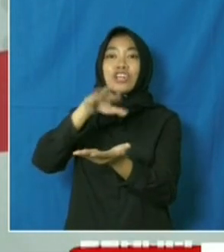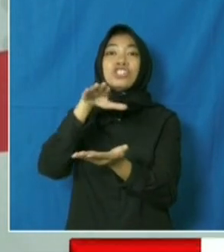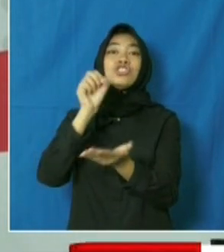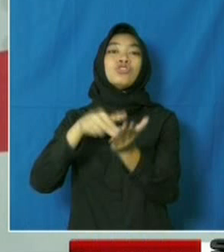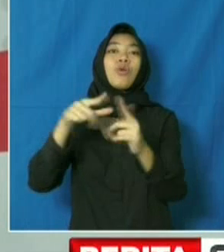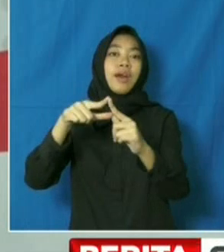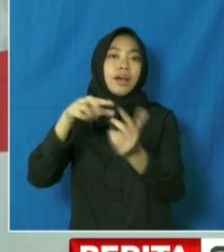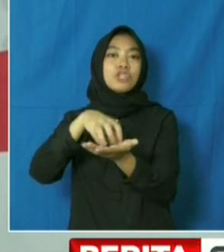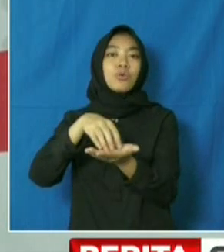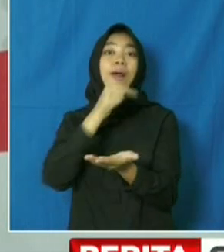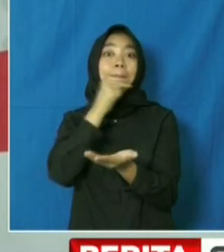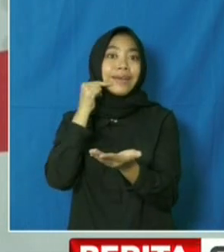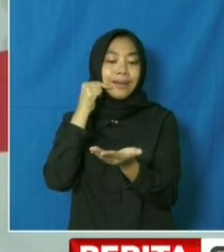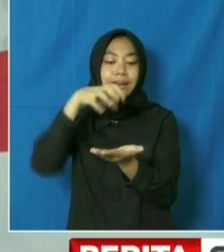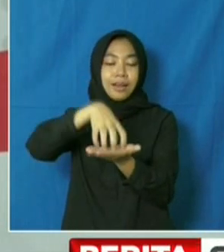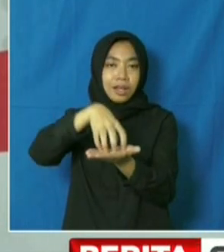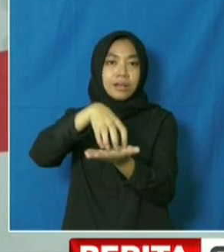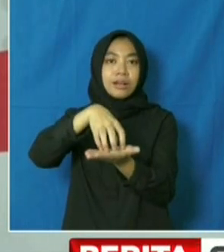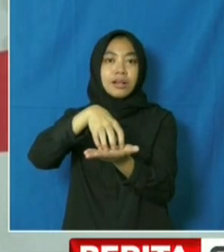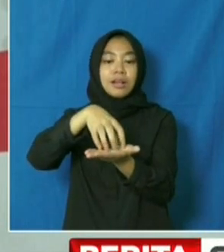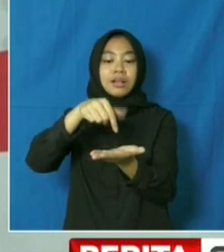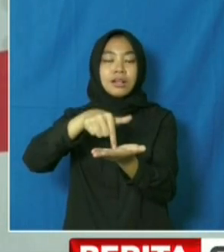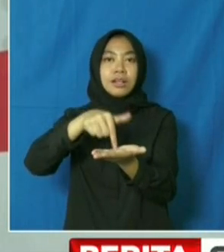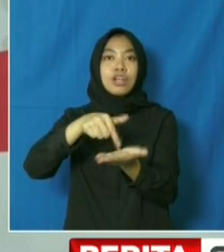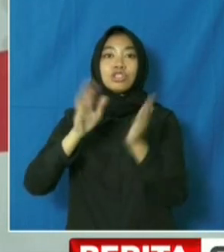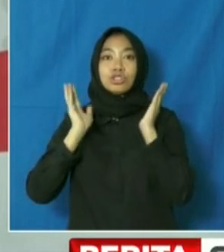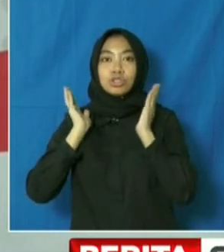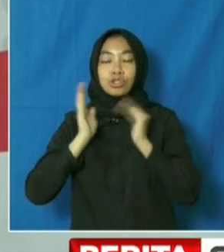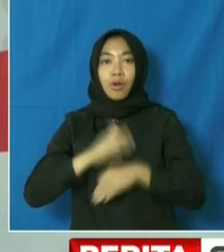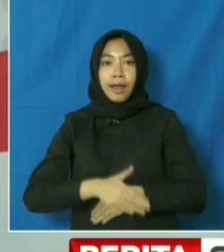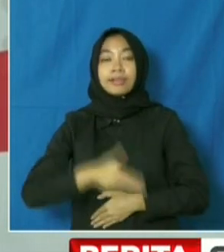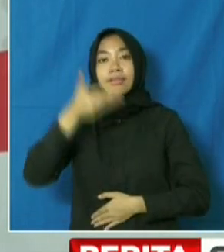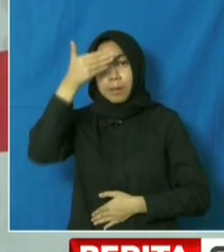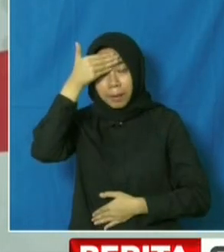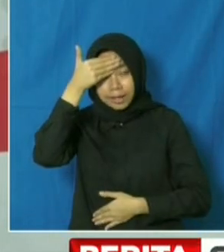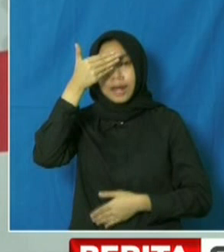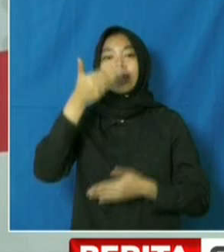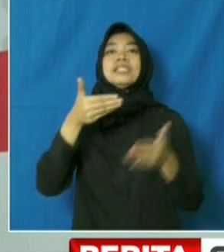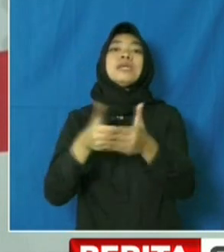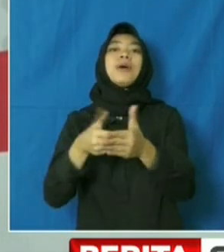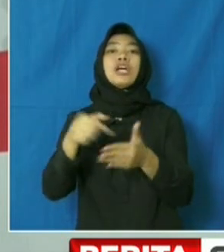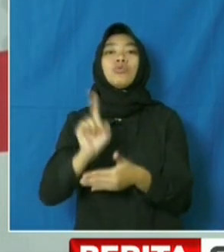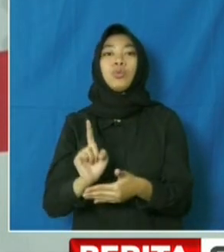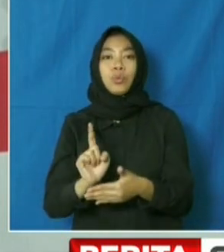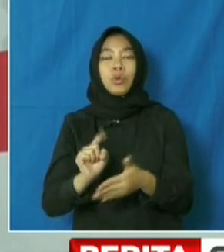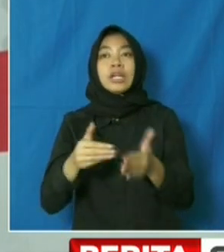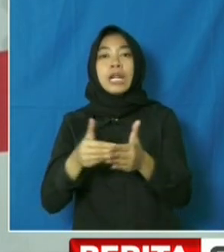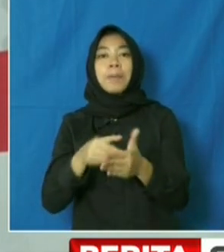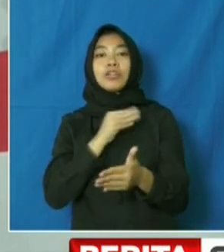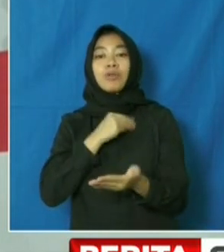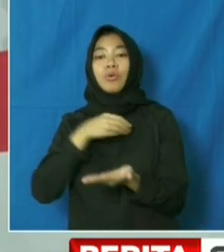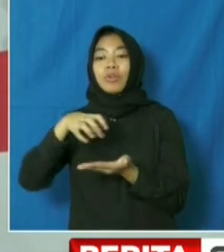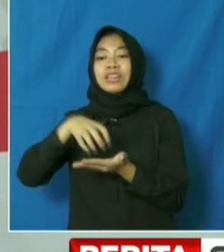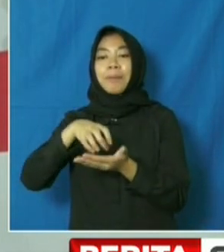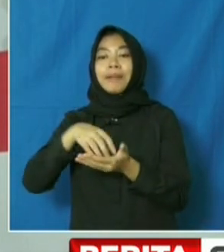maka kita bisa melaksanakan aktivitas ibadah dibatasi di tempat-tempat yang